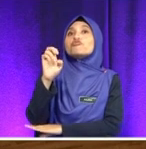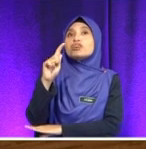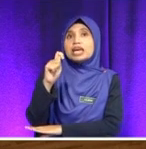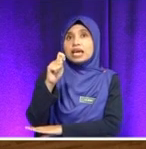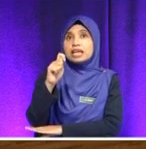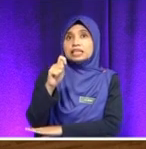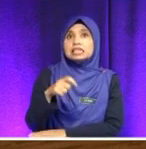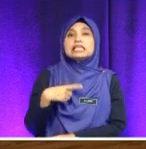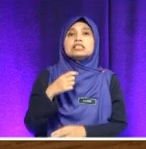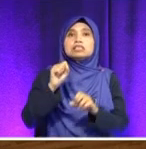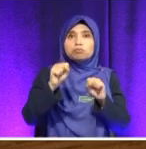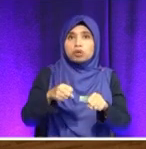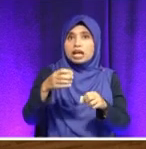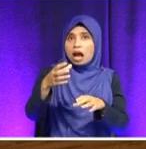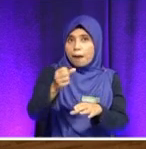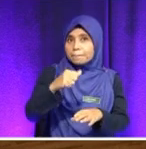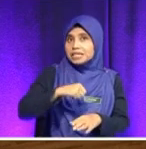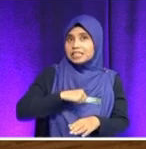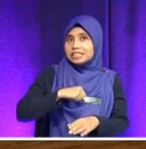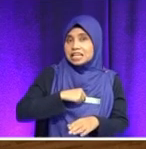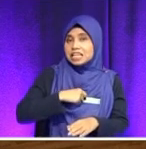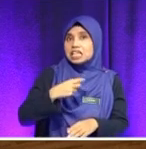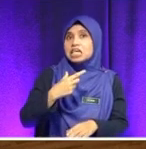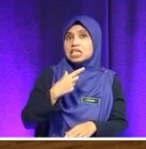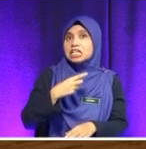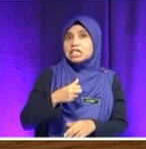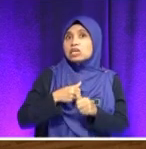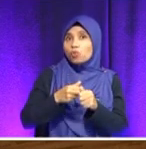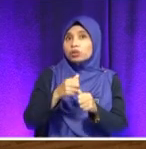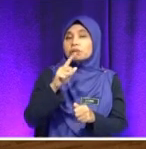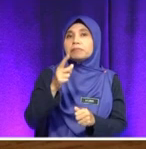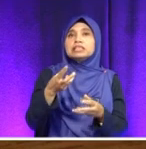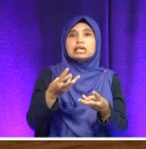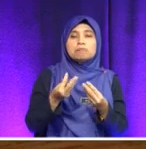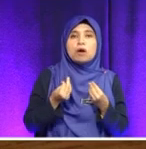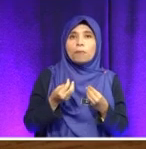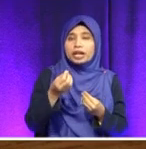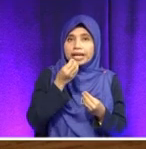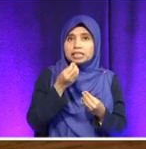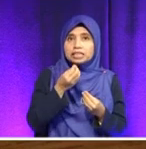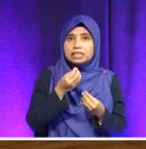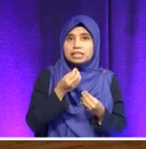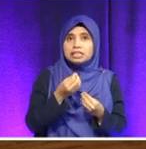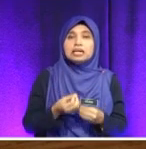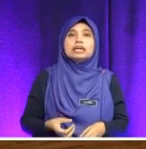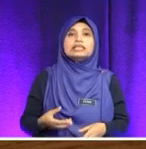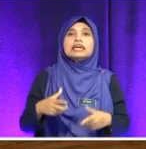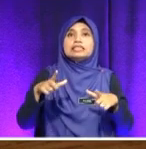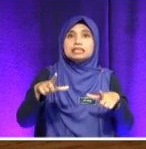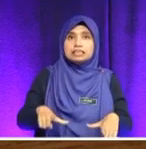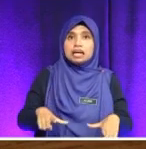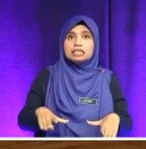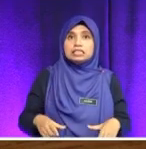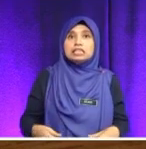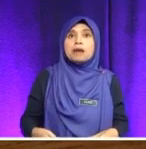untuk mengambil sendiri hidangan mengikut selera masing-masing dan makanan akan disusun di meja buffet. Bukan di meja sendiri, maksudnya di